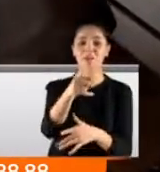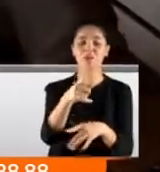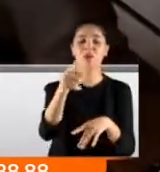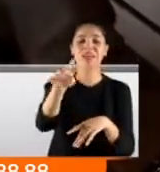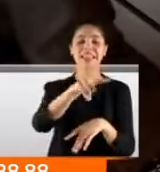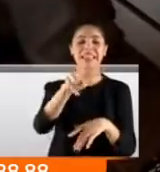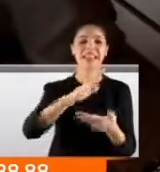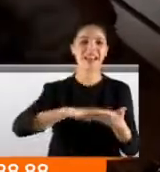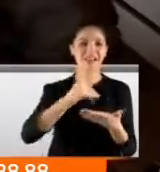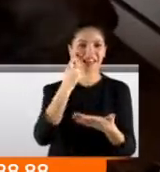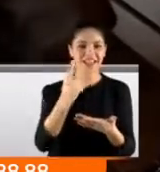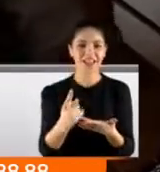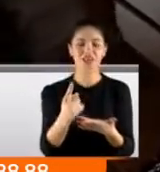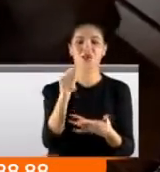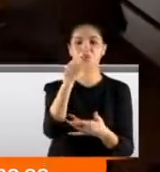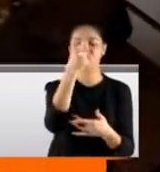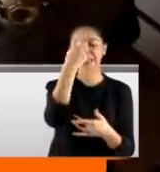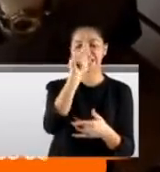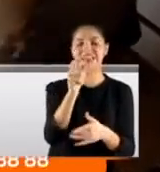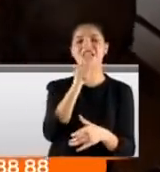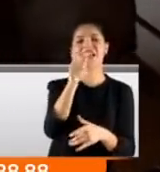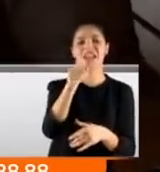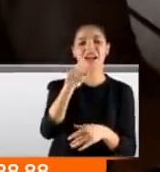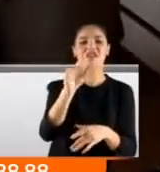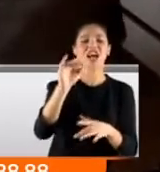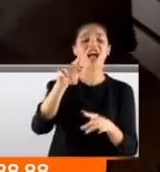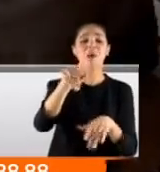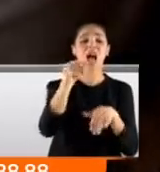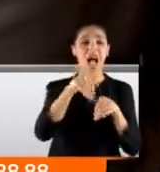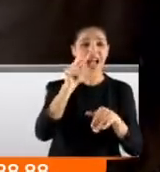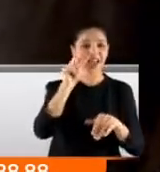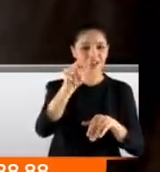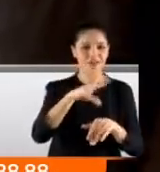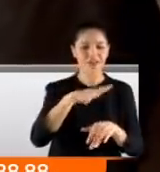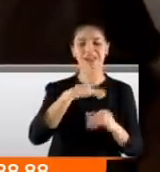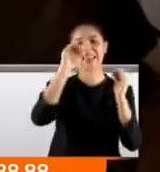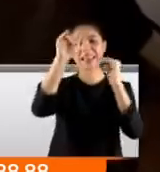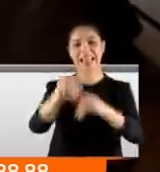iki arkadaş da sırf bu kafeye ayıcıkları gördükleri için girdiklerini